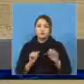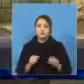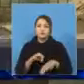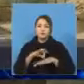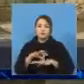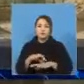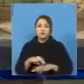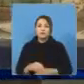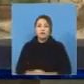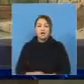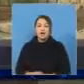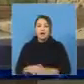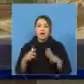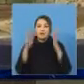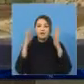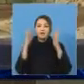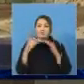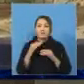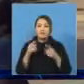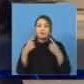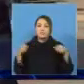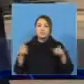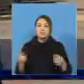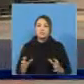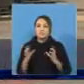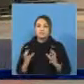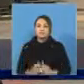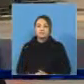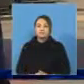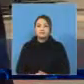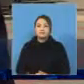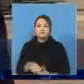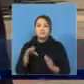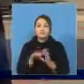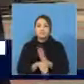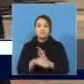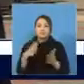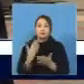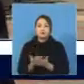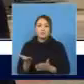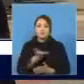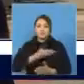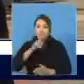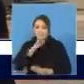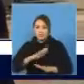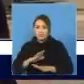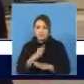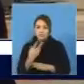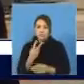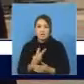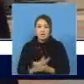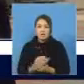жатыр. Аллеяда ашық аспан астындағы музей де жасақталады. Саябақ ішінде осы елімізге Ырғыз еліне танымал